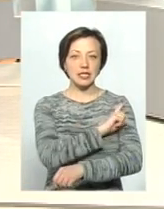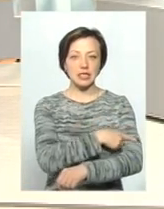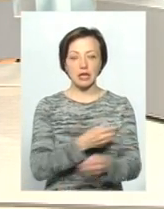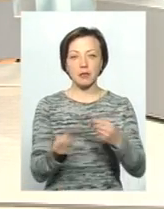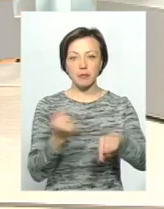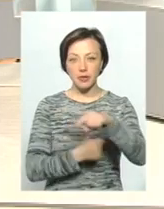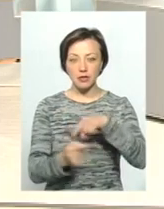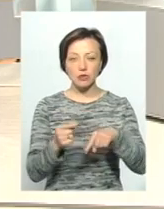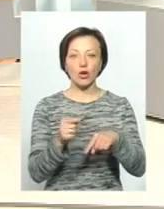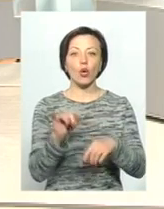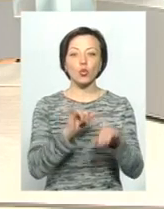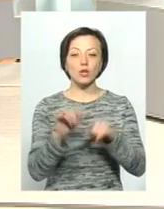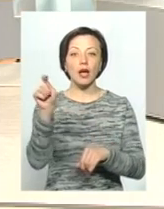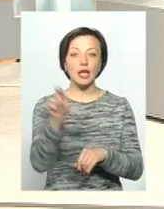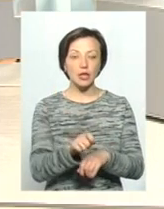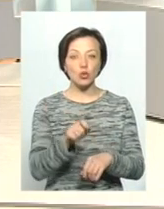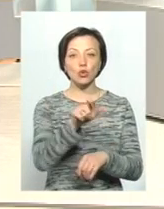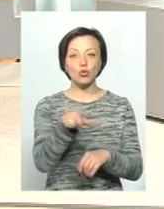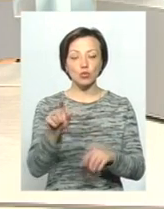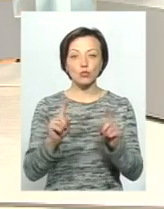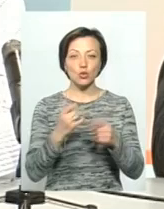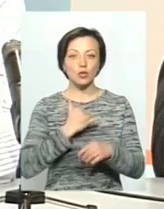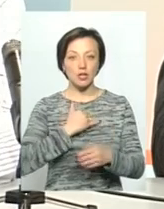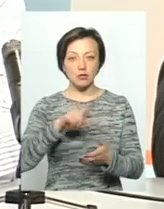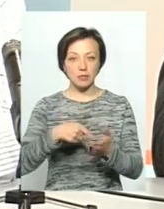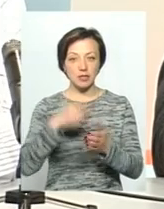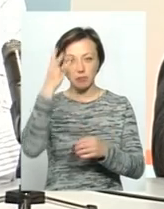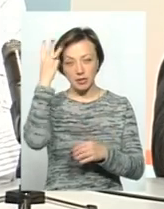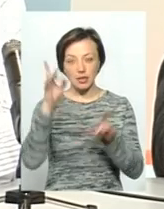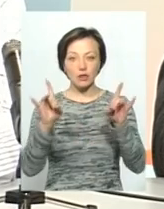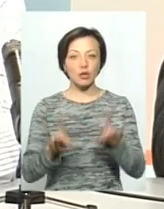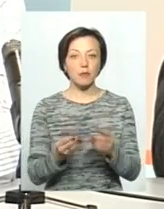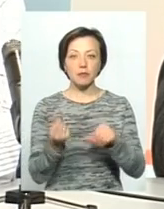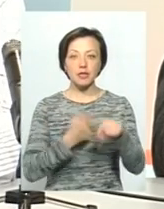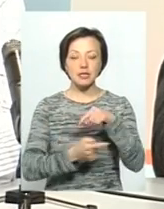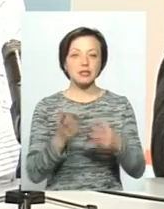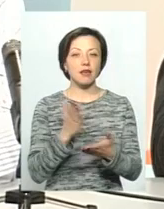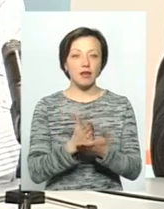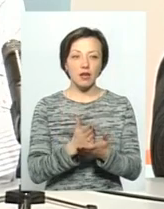і куди їздять люди. Тому що в нашому Хмельницькому сьогодні навіть ресторанний бізнес він є